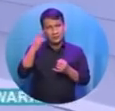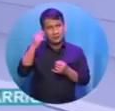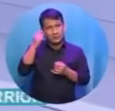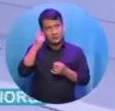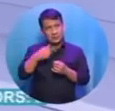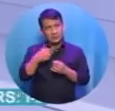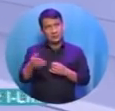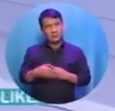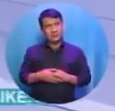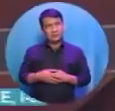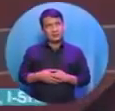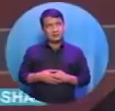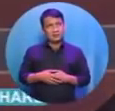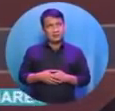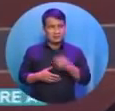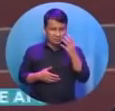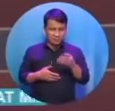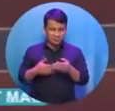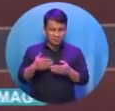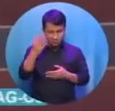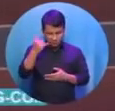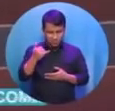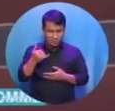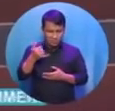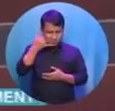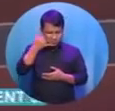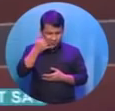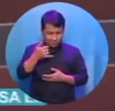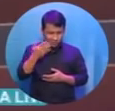sir! Oh, bakit kami tumatawag sa inyo?